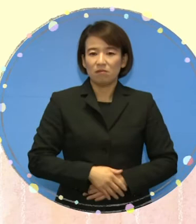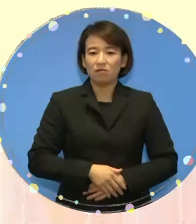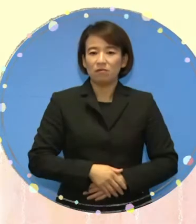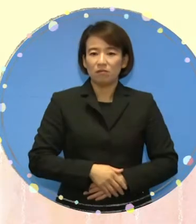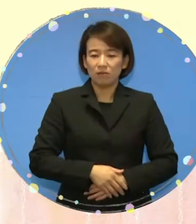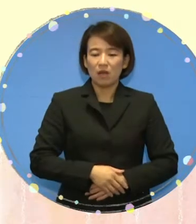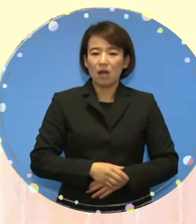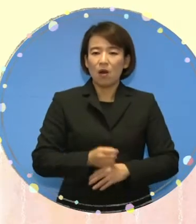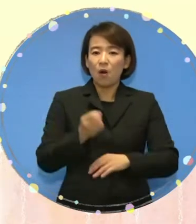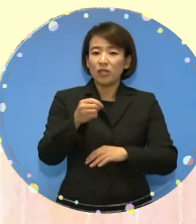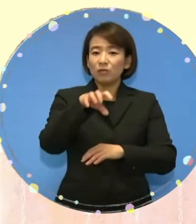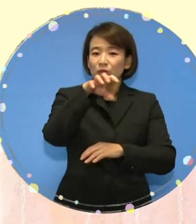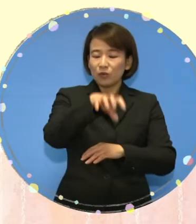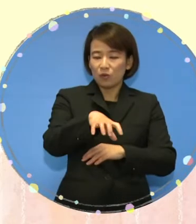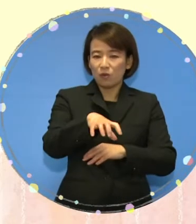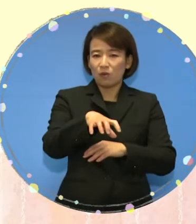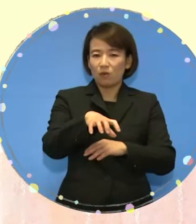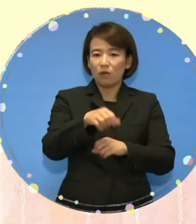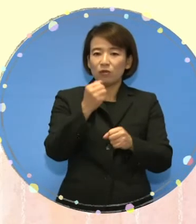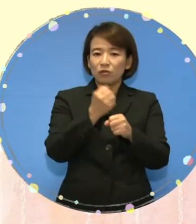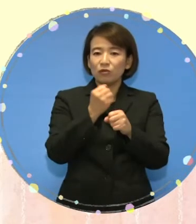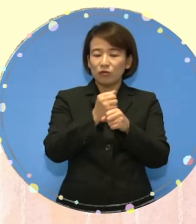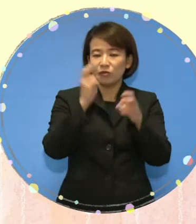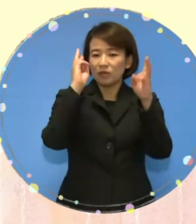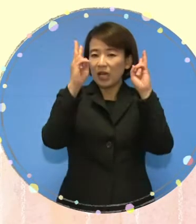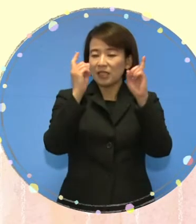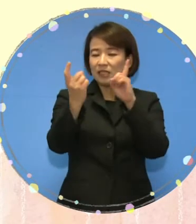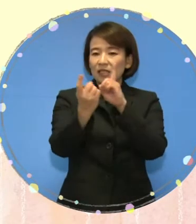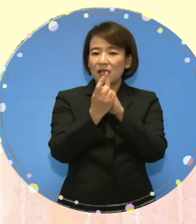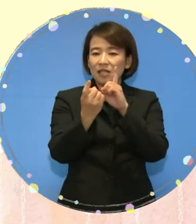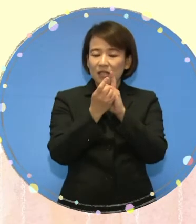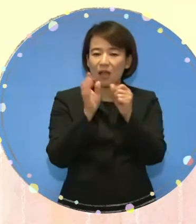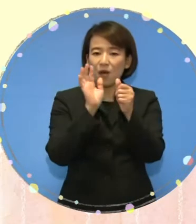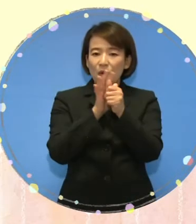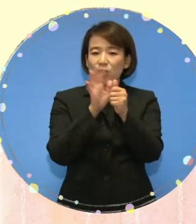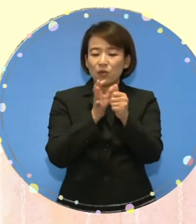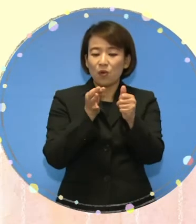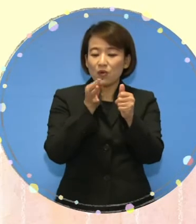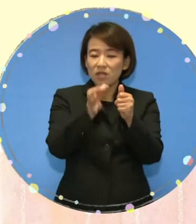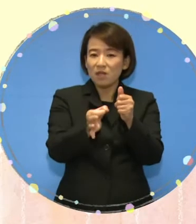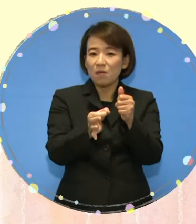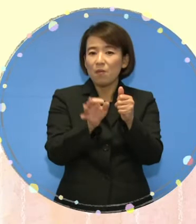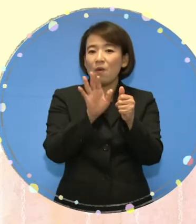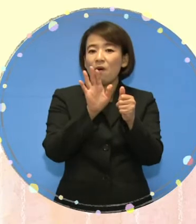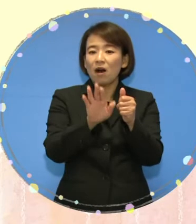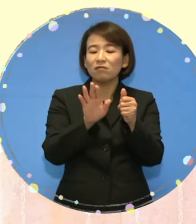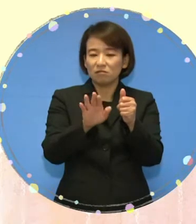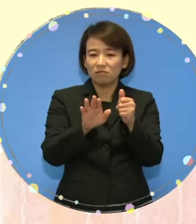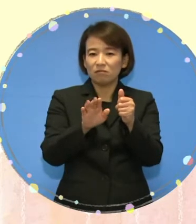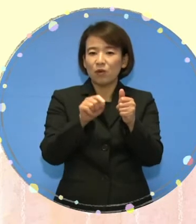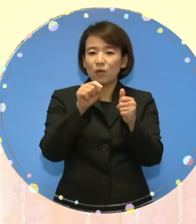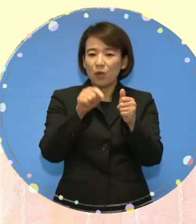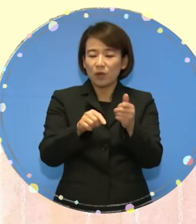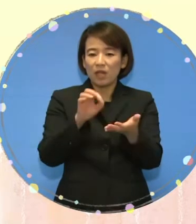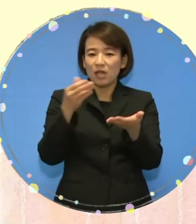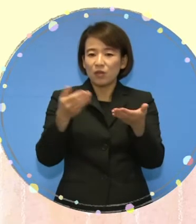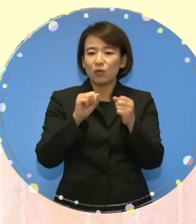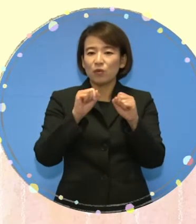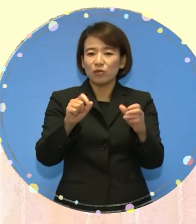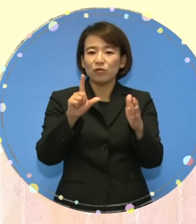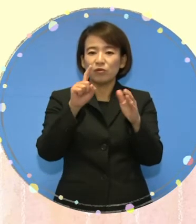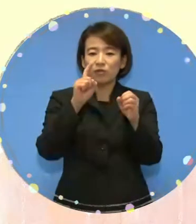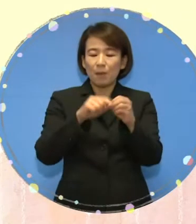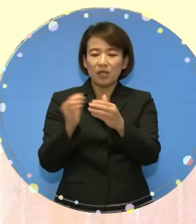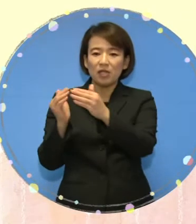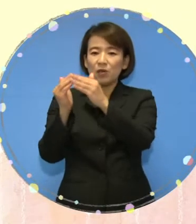サテライトオフィスを整備する事業者への補助制度により本市におけるサテライトオフィス拠点整備を促し